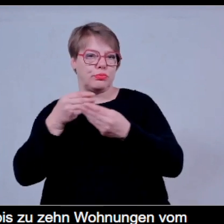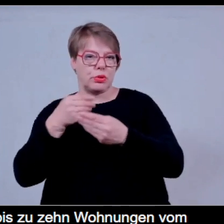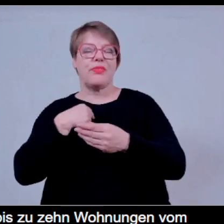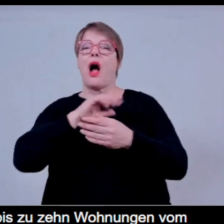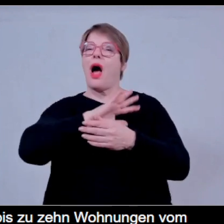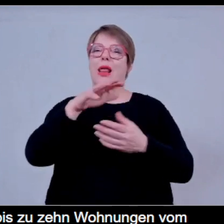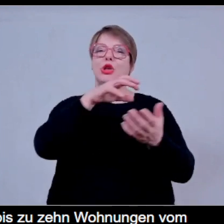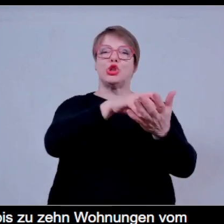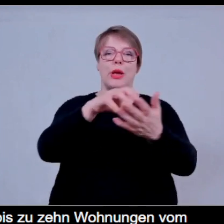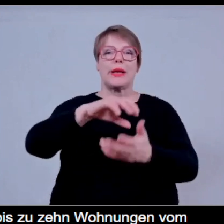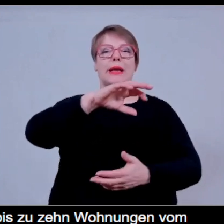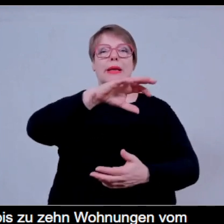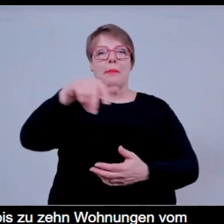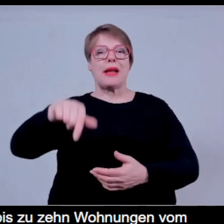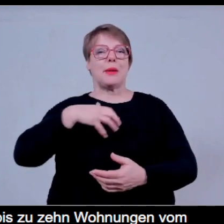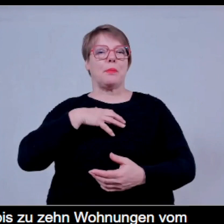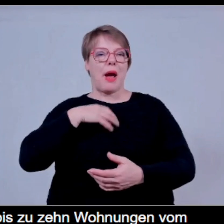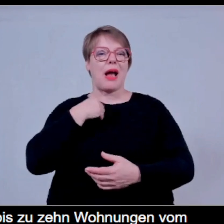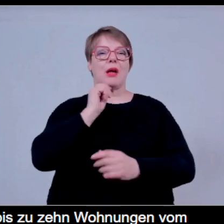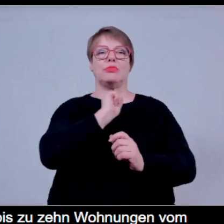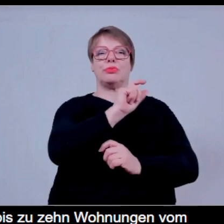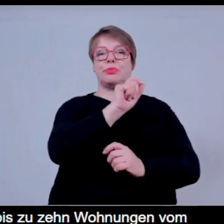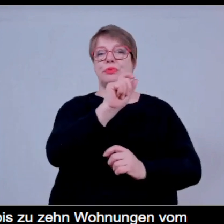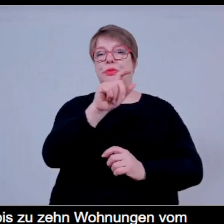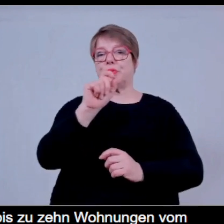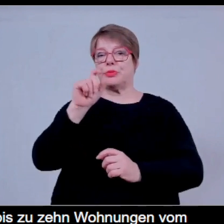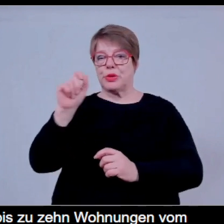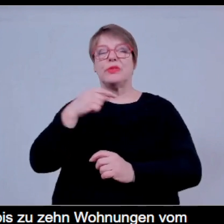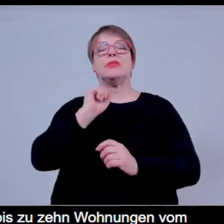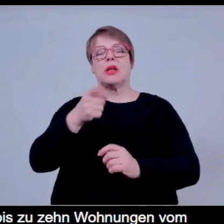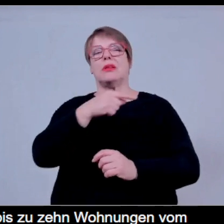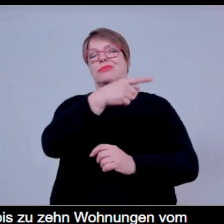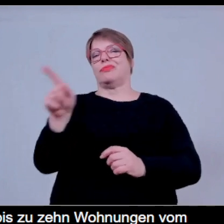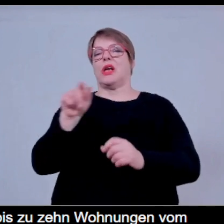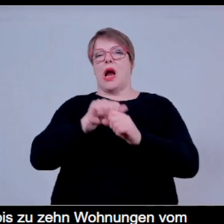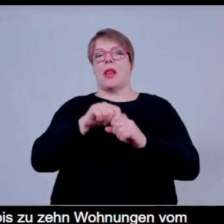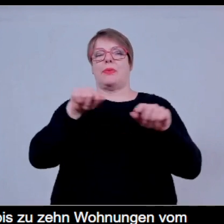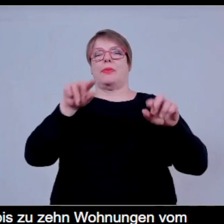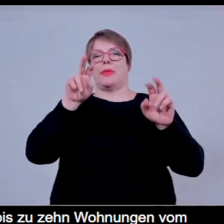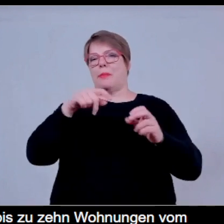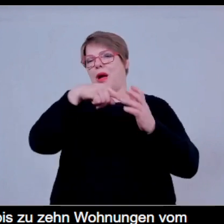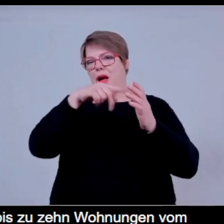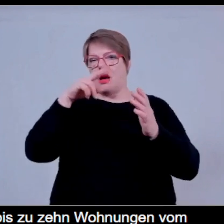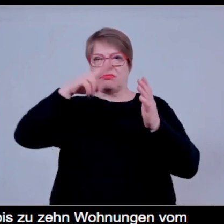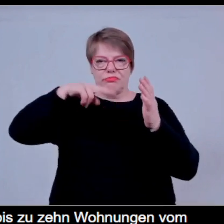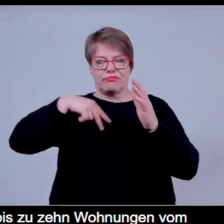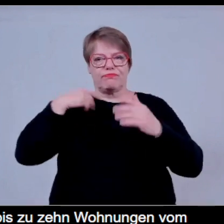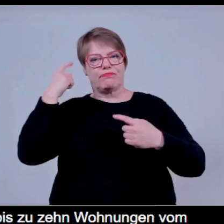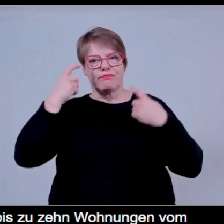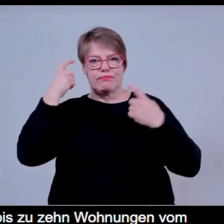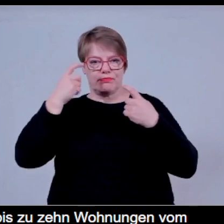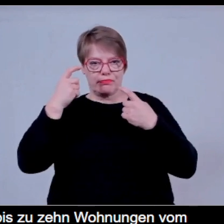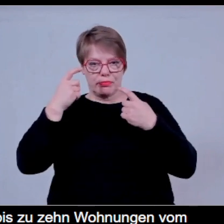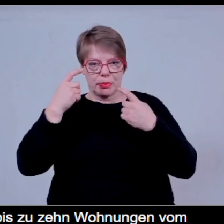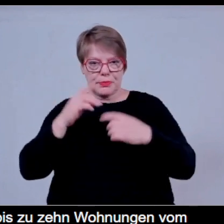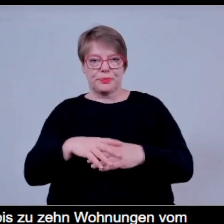waren, auch bei uns in Bayern entsprechend umgesetzt. Das waren die Themen, mit denen wir uns heute ausführlich beschäftigt haben. Herzlichen Dank.